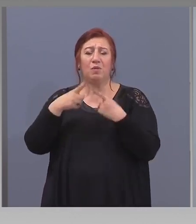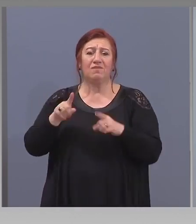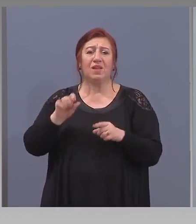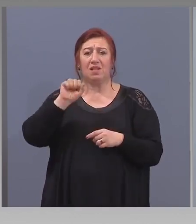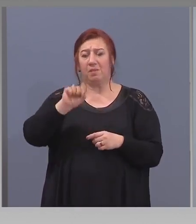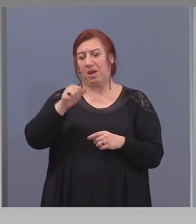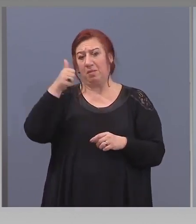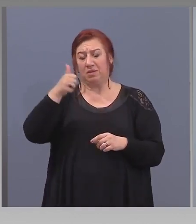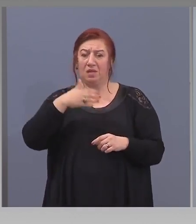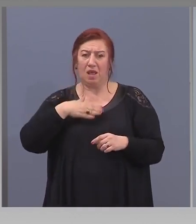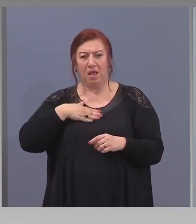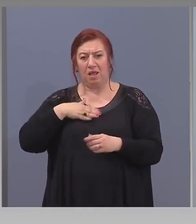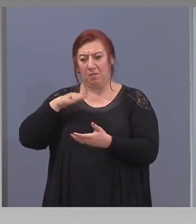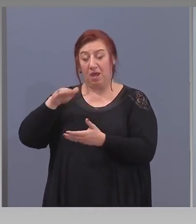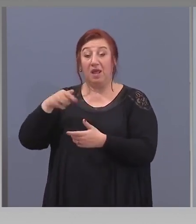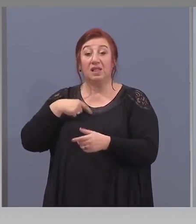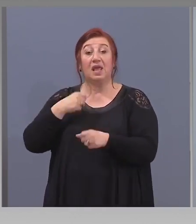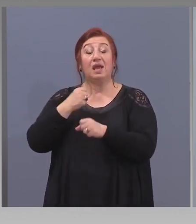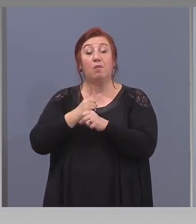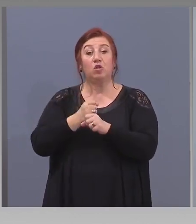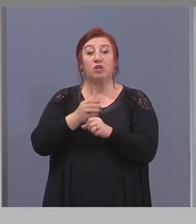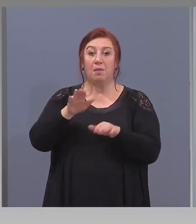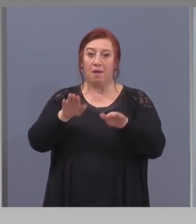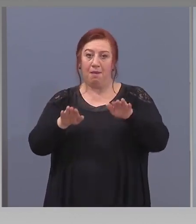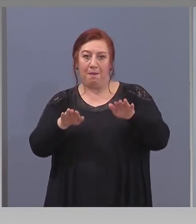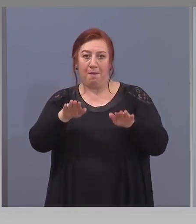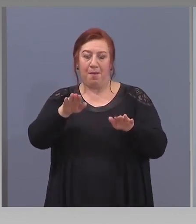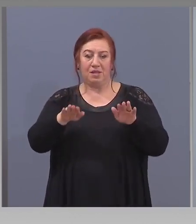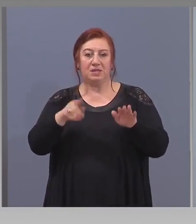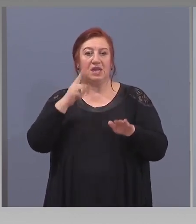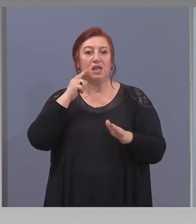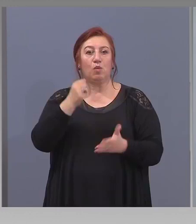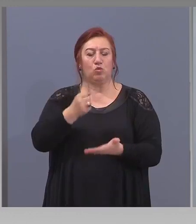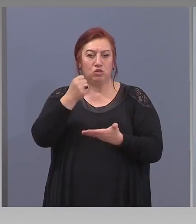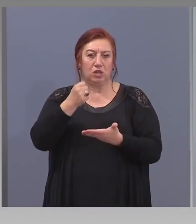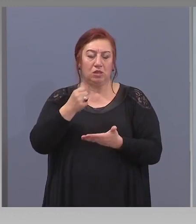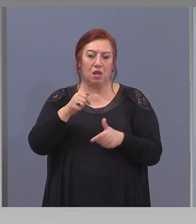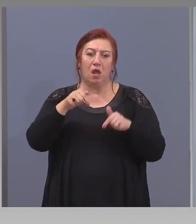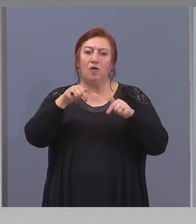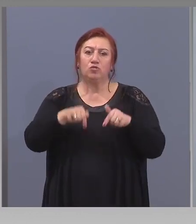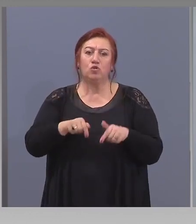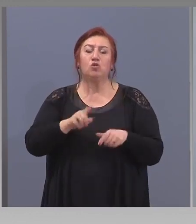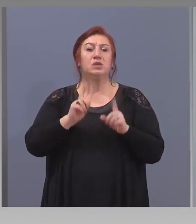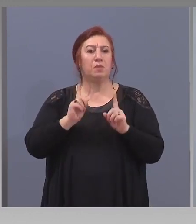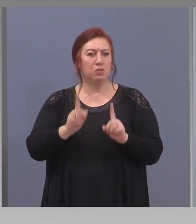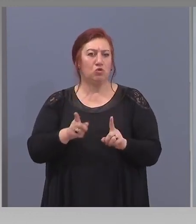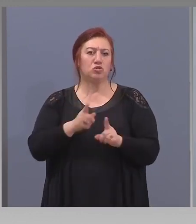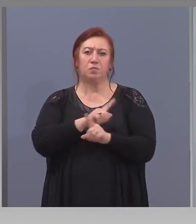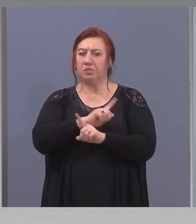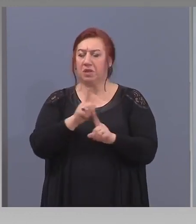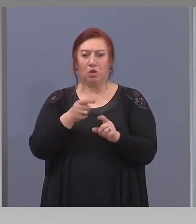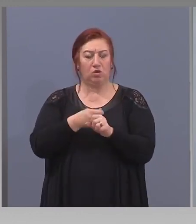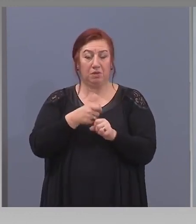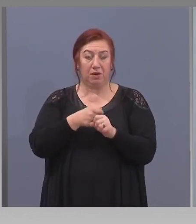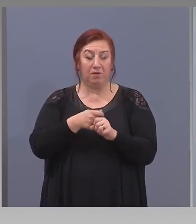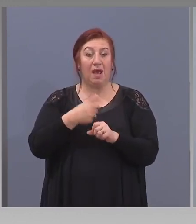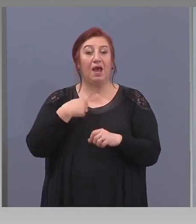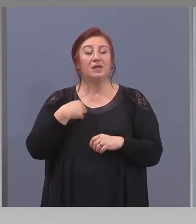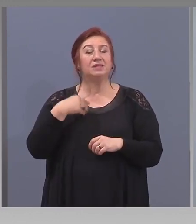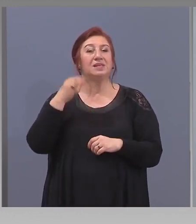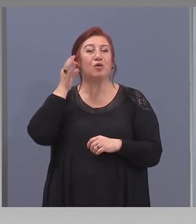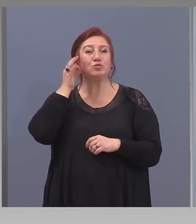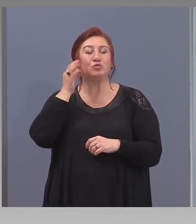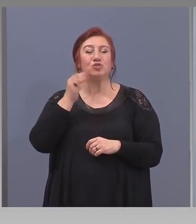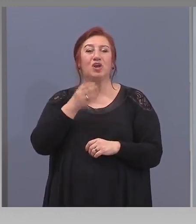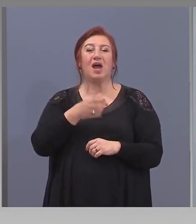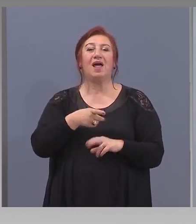Само ние работиме на балансиран бюджет. Тоя път можем и ние да го направим. Даже аз на госпожа Нинова с цялото си уважение казах, ей, не ни